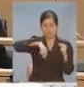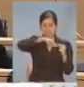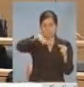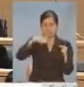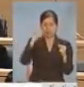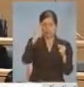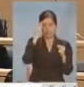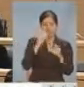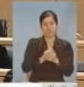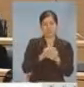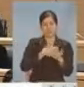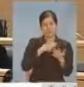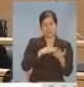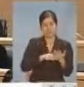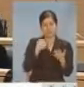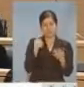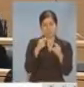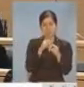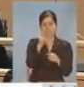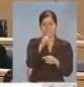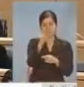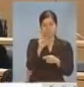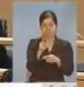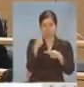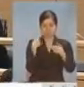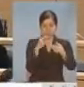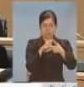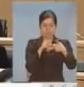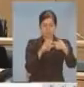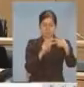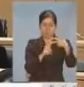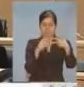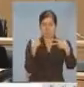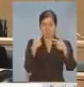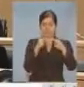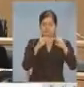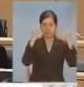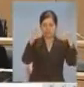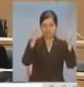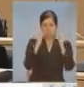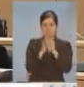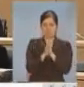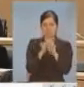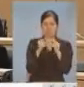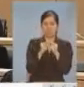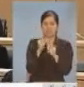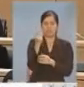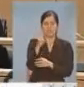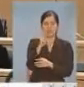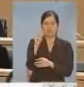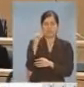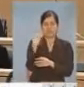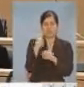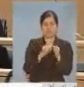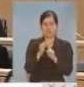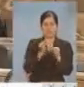จะมีคำถามสำคัญสำคัญอยู่ 2-3 ประเด็นค่ะที่นายกรัฐมนตรีและก็รัฐบาลชุดนี้จะต้องตอบให้กับพี่น้องประชาชนกว่า